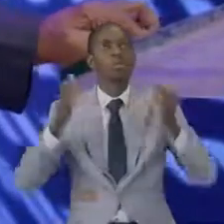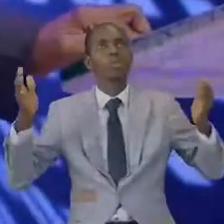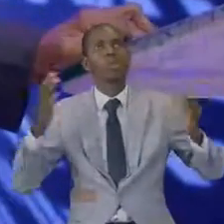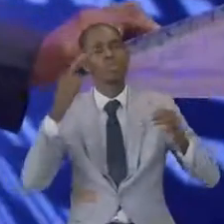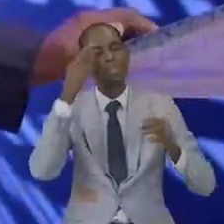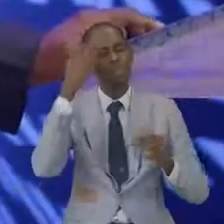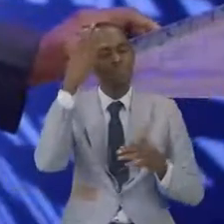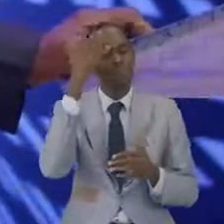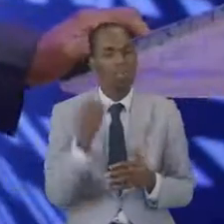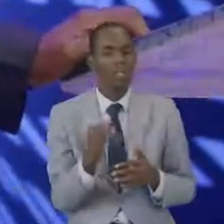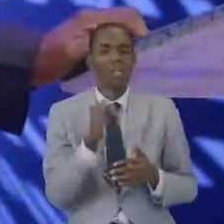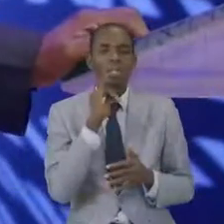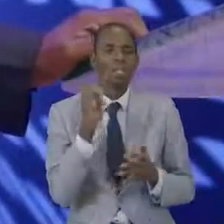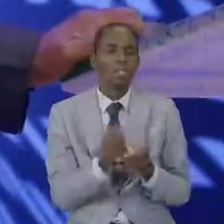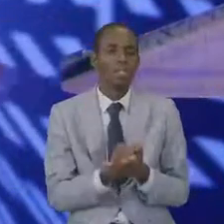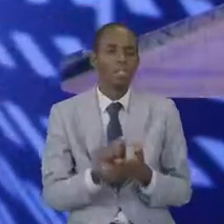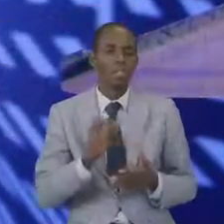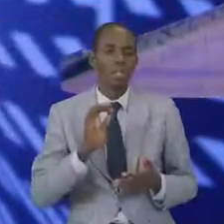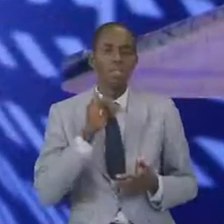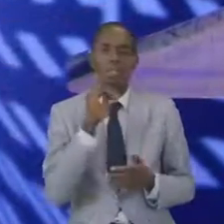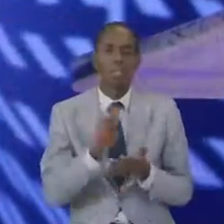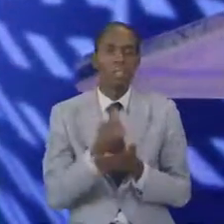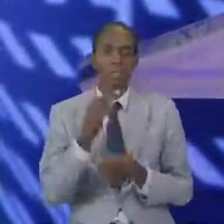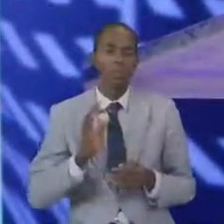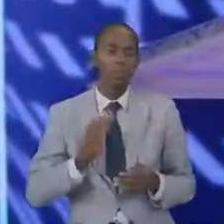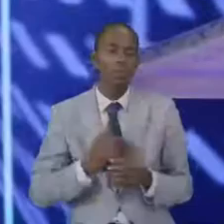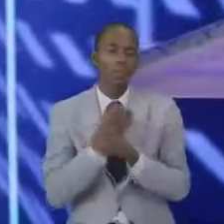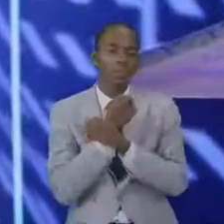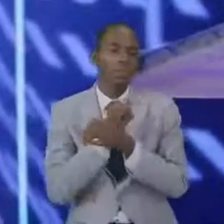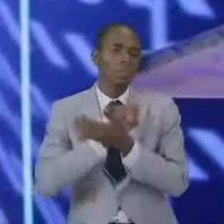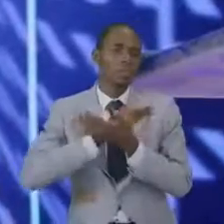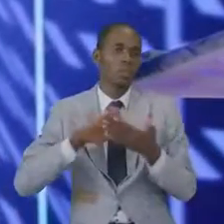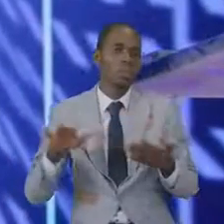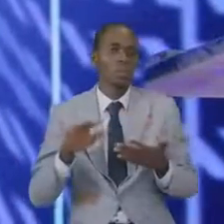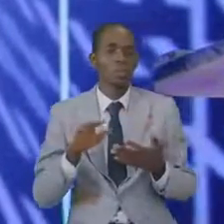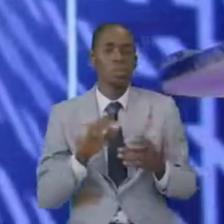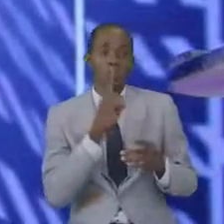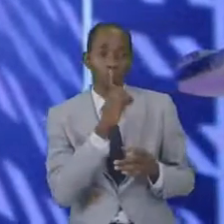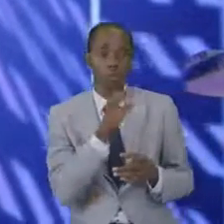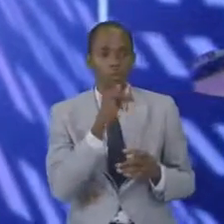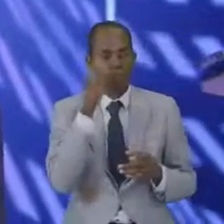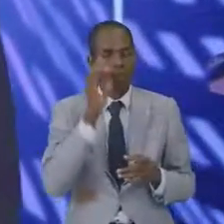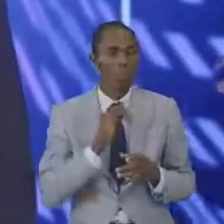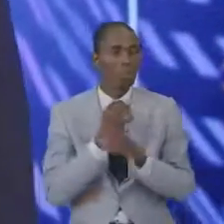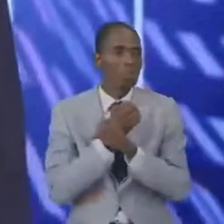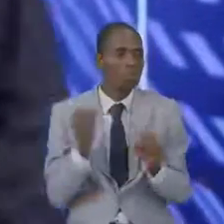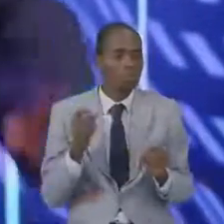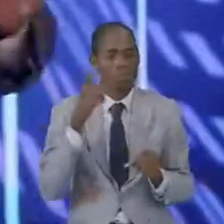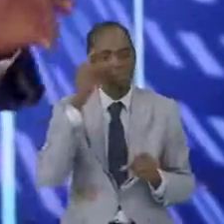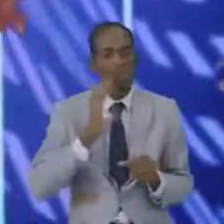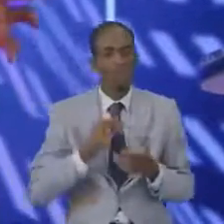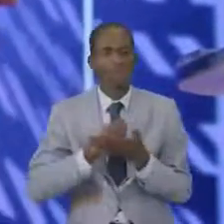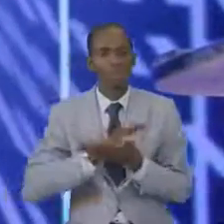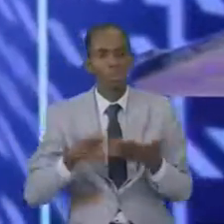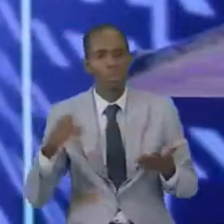la raison majeure c'est pour notre sanctification oui et bien sûr pour notre salut pour notre conversion pour notre justice